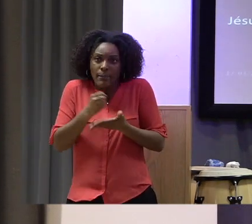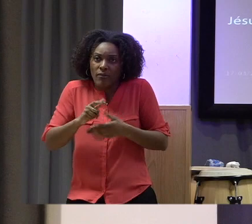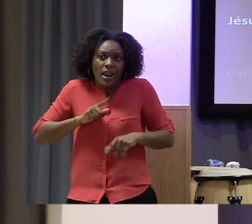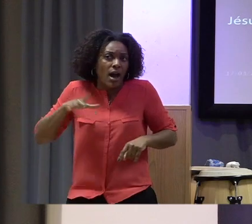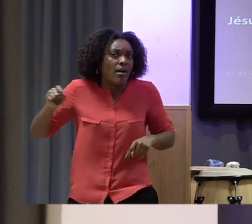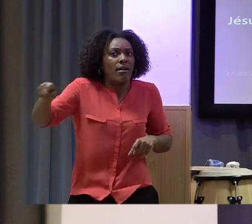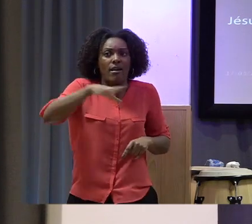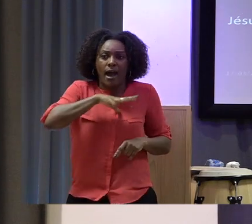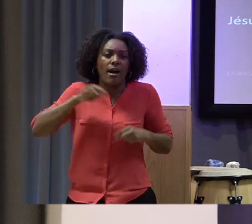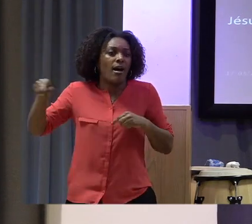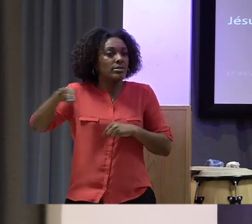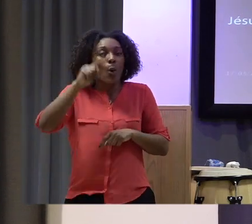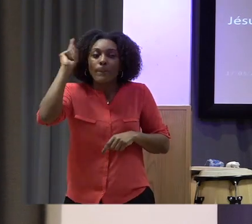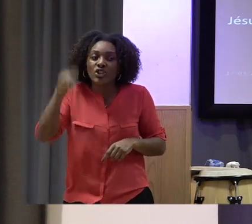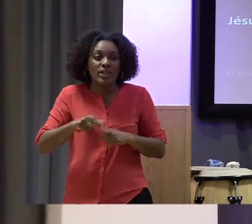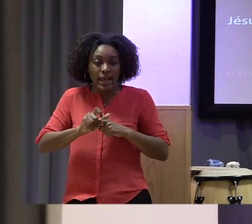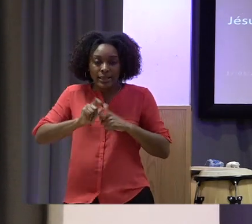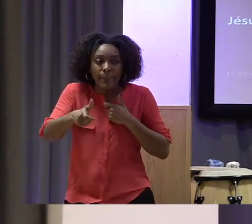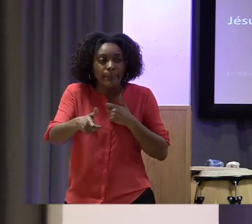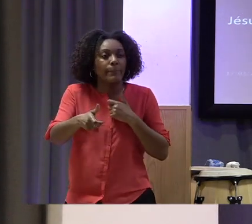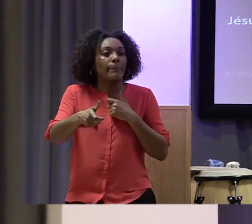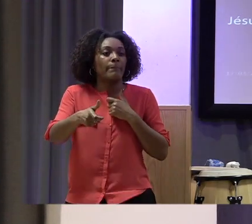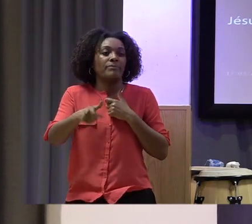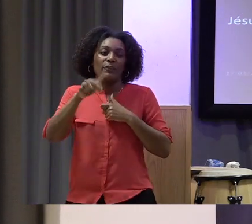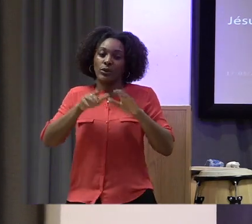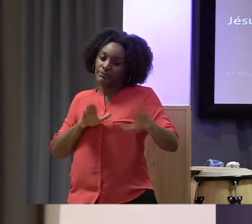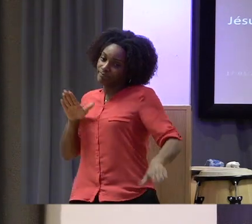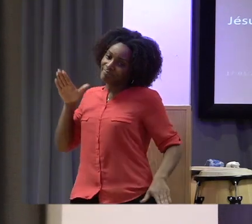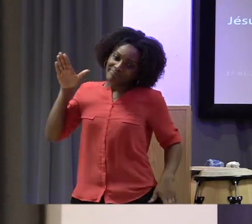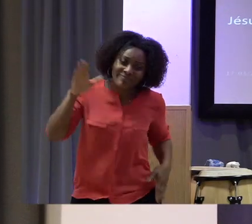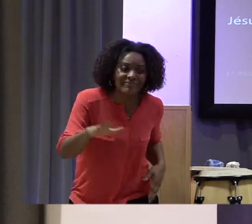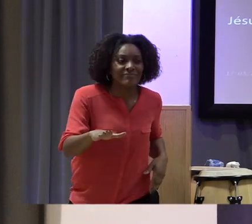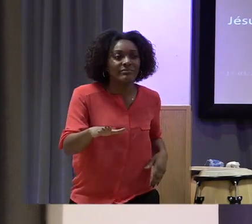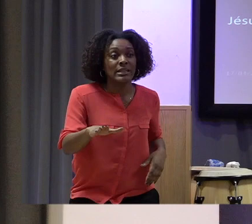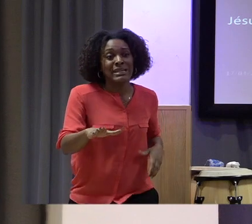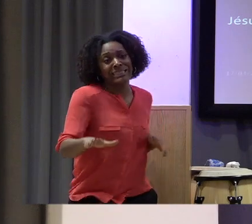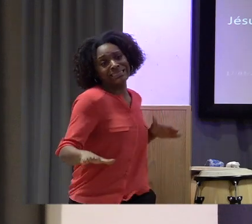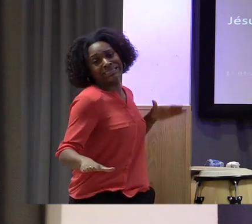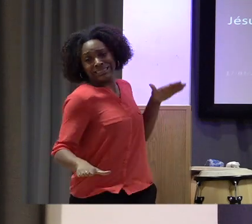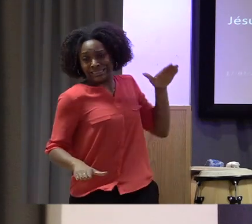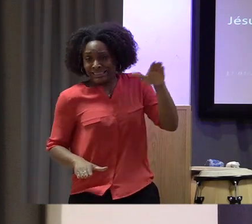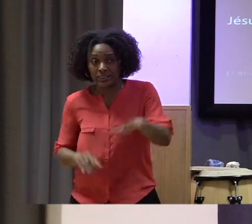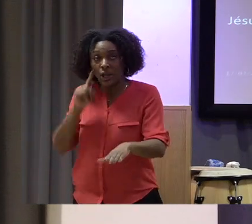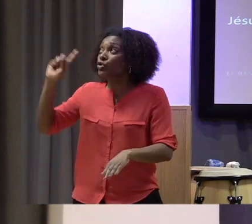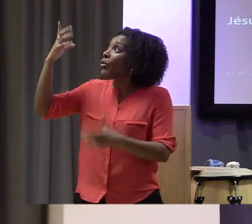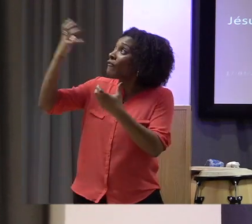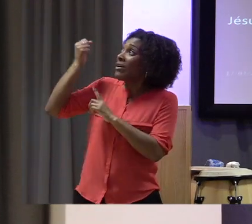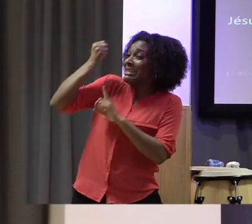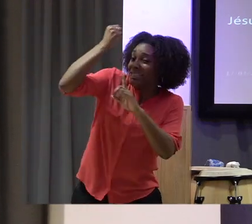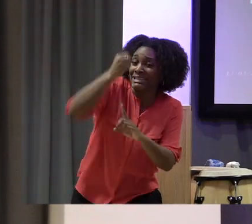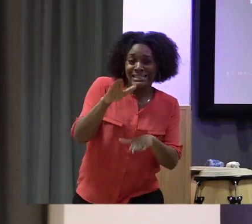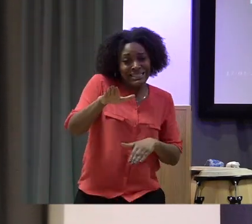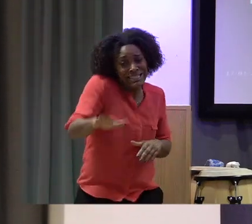Toujours est-il que c'est une étape que nous devons franchir parce que Dieu veut nous amener plus loin. Pour les